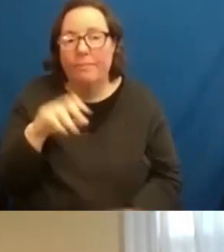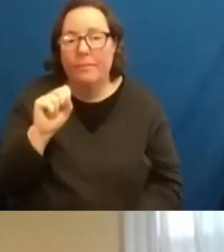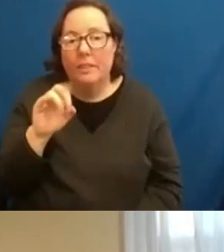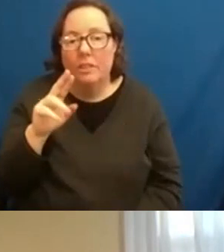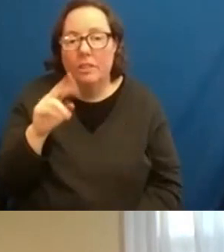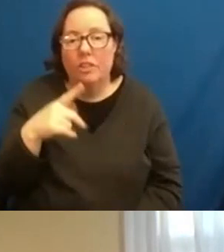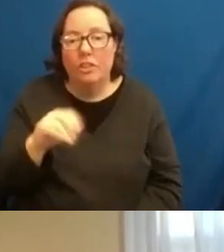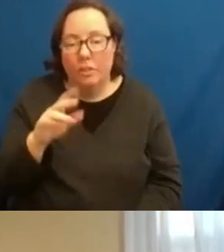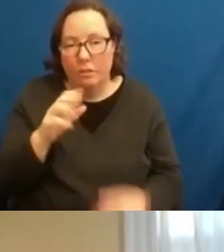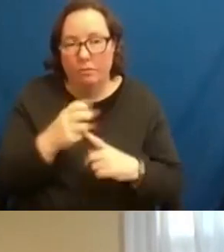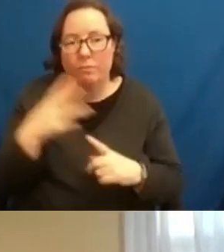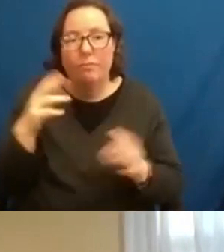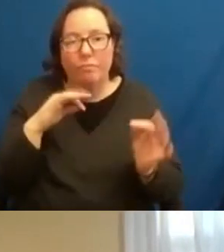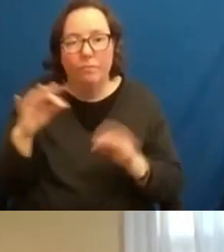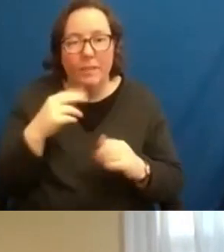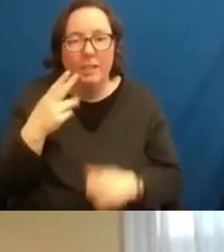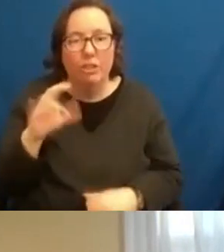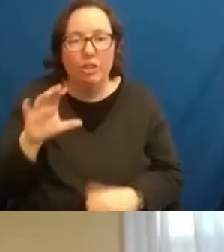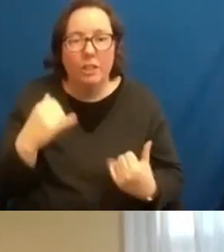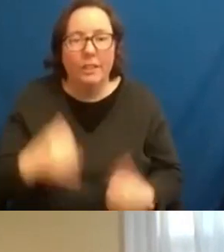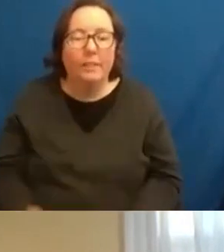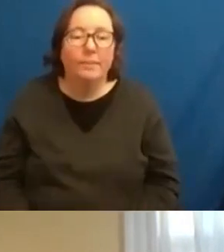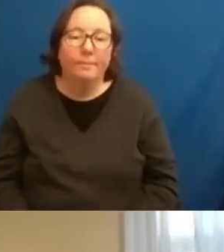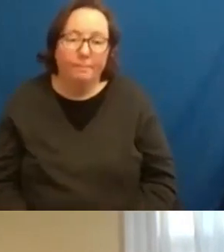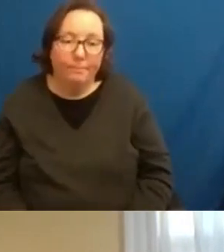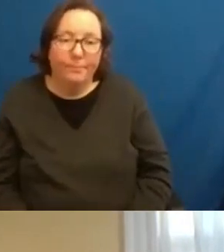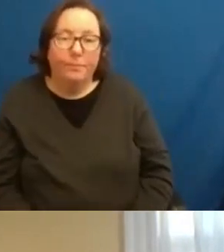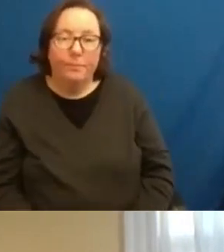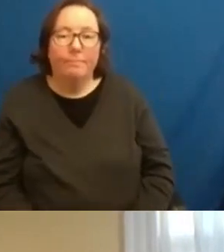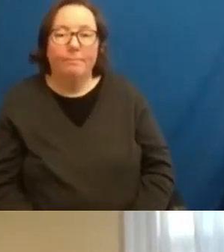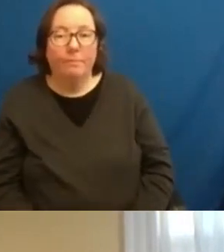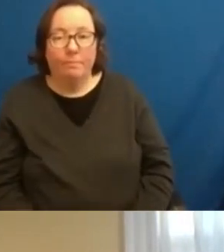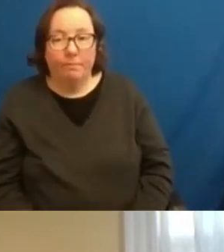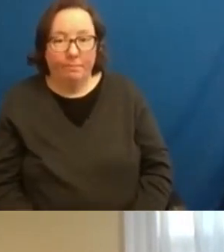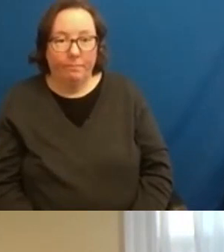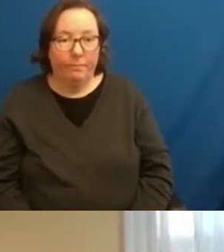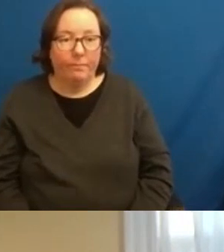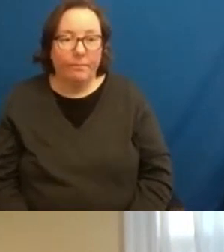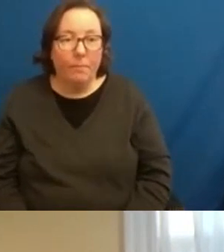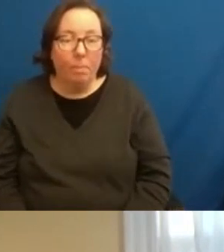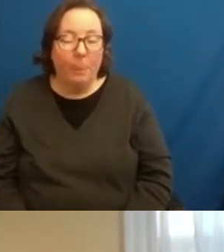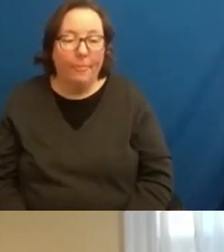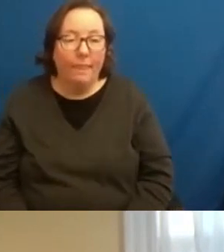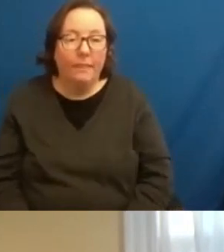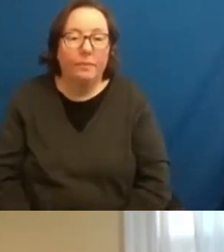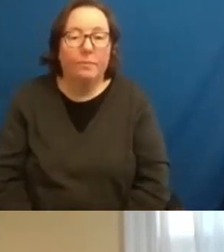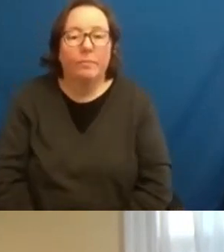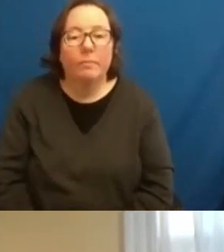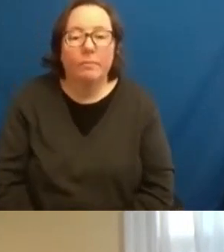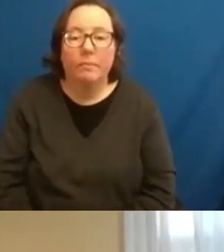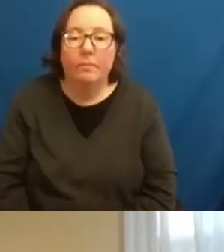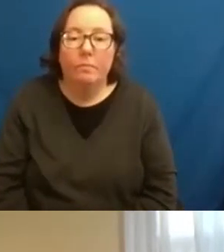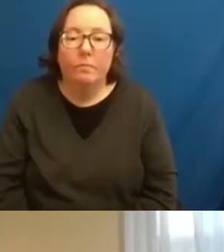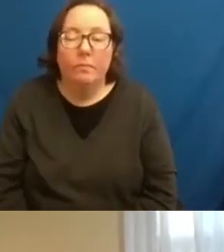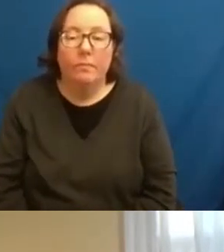interpreter. Bonjour, c'est avec plaisir que ma peut prendre un après-midi. C'est moi-même